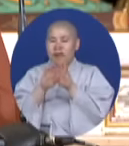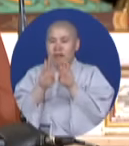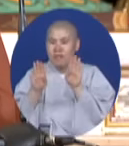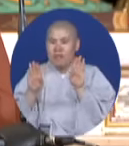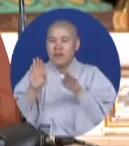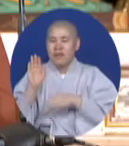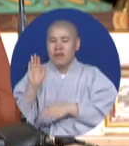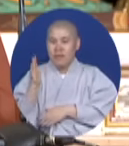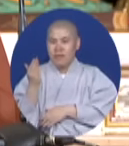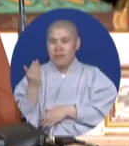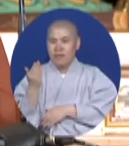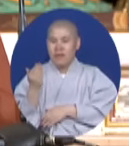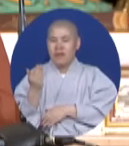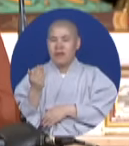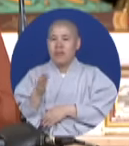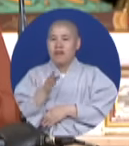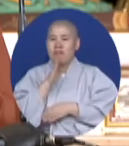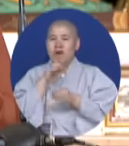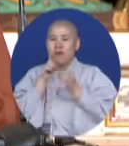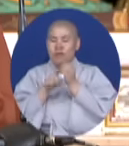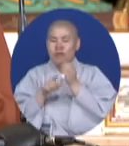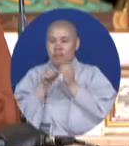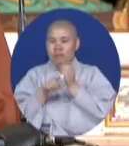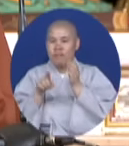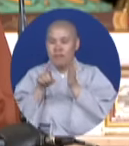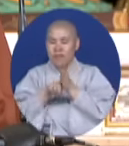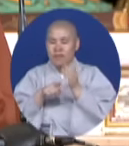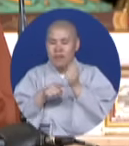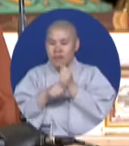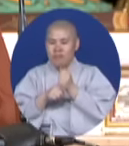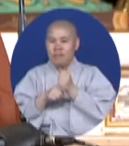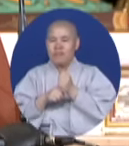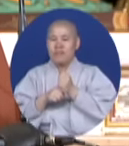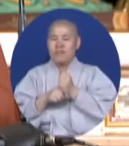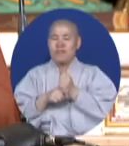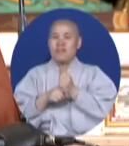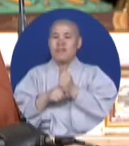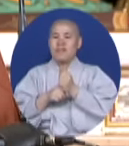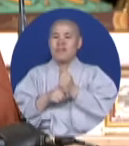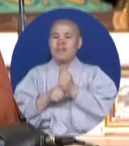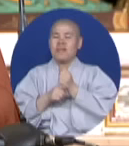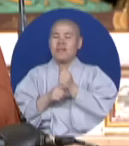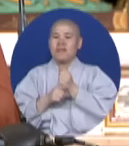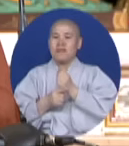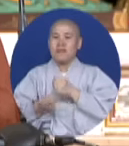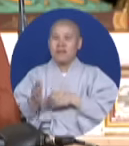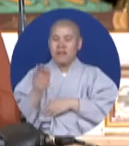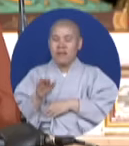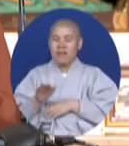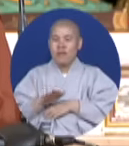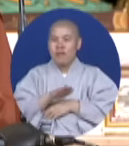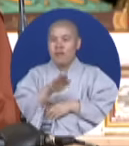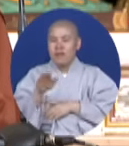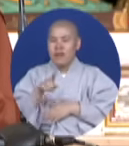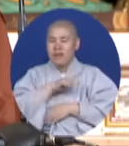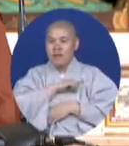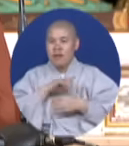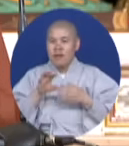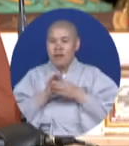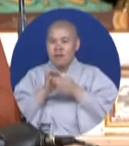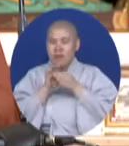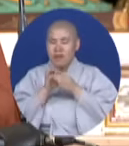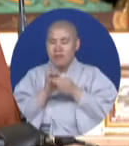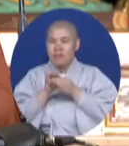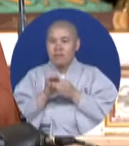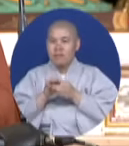이게 불교입니다. 그래서 불교인데 우리가 제일 관심이 있는